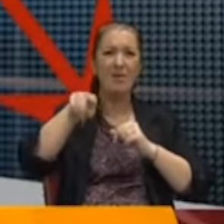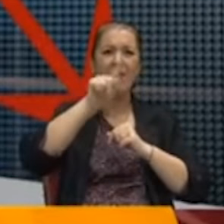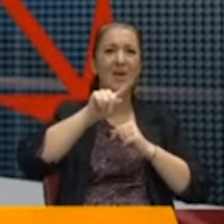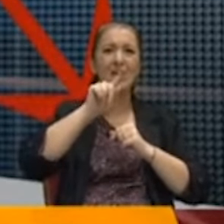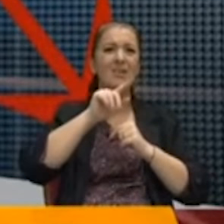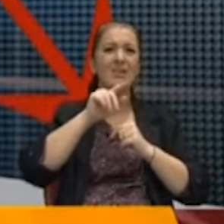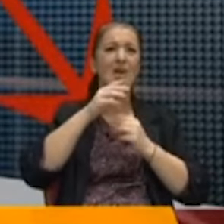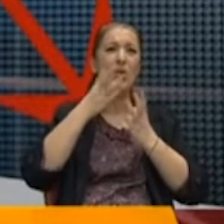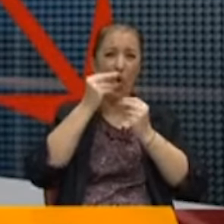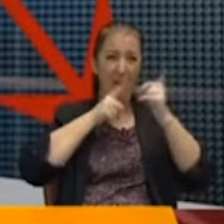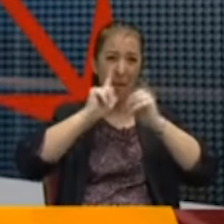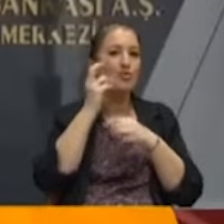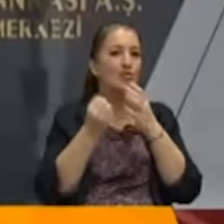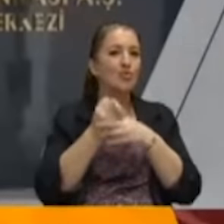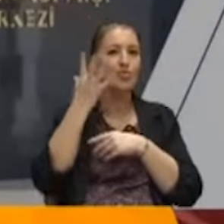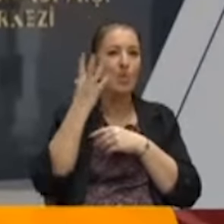kısılır, önemsemeyin.